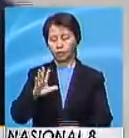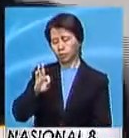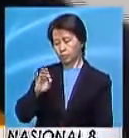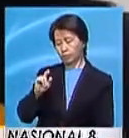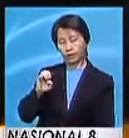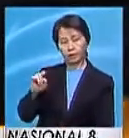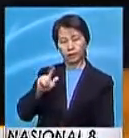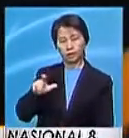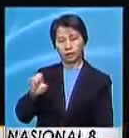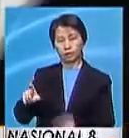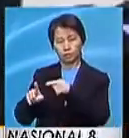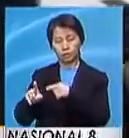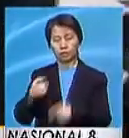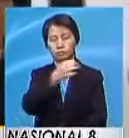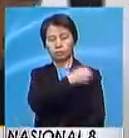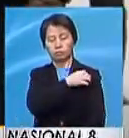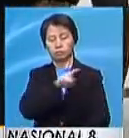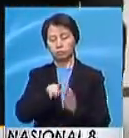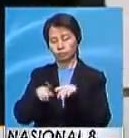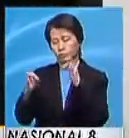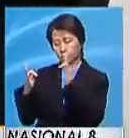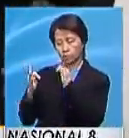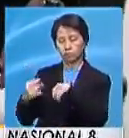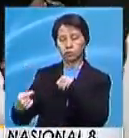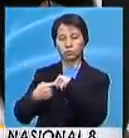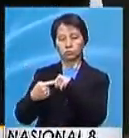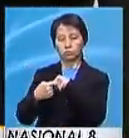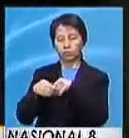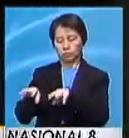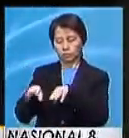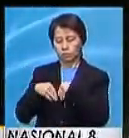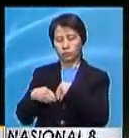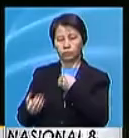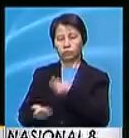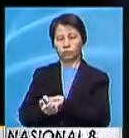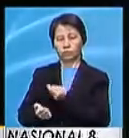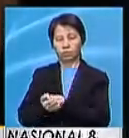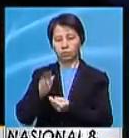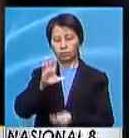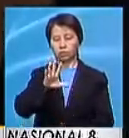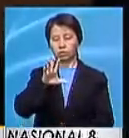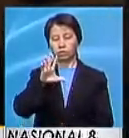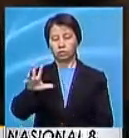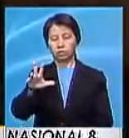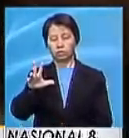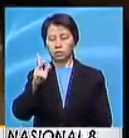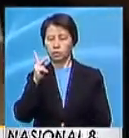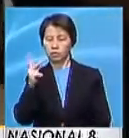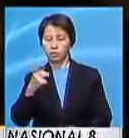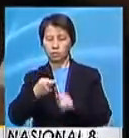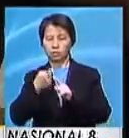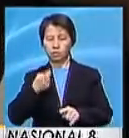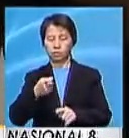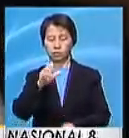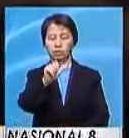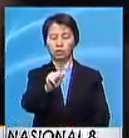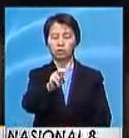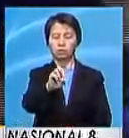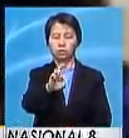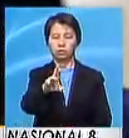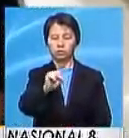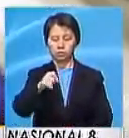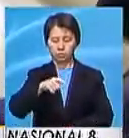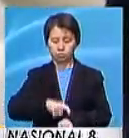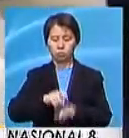pegawai penguatkuasa turut menghadapi satu lagi tuduhan menerima wang tunai RM35,000 daripada Anurul Hirak antara